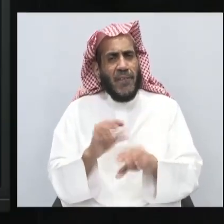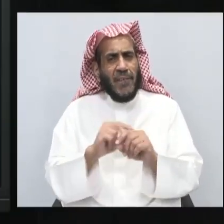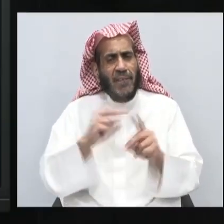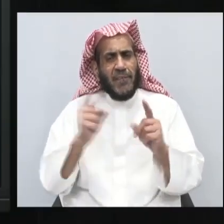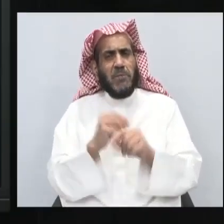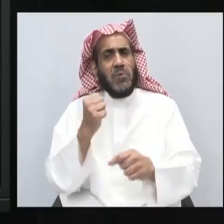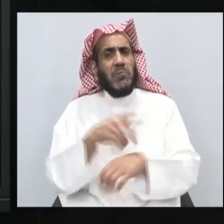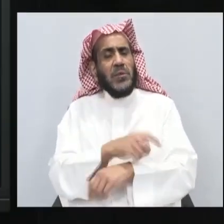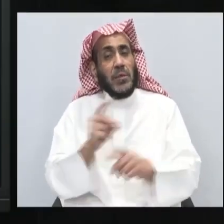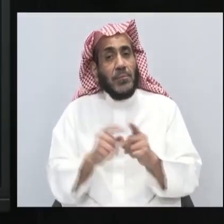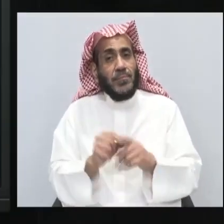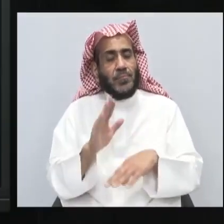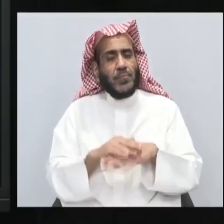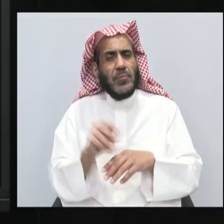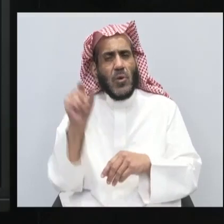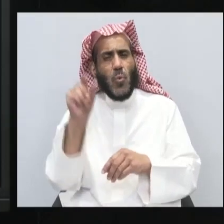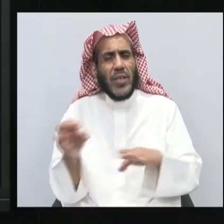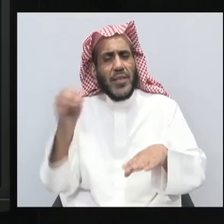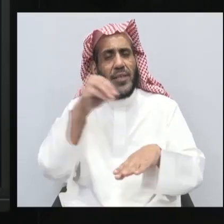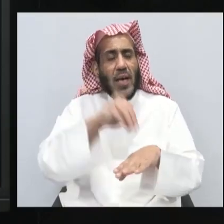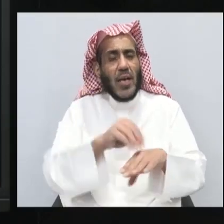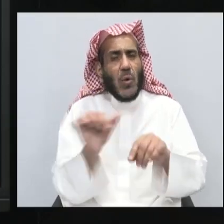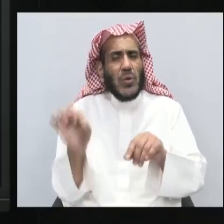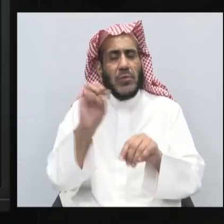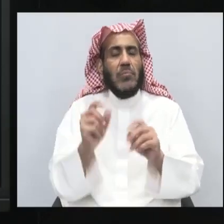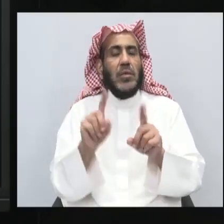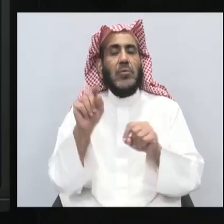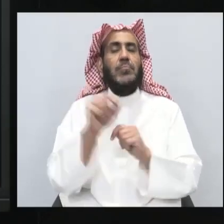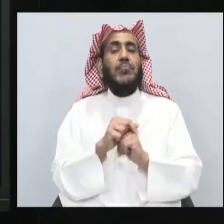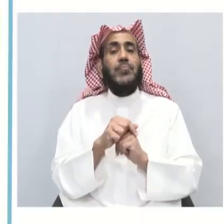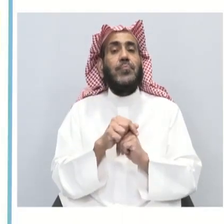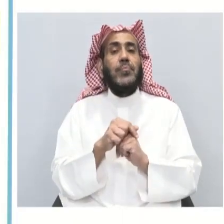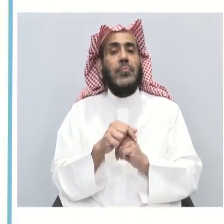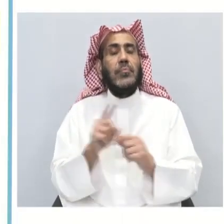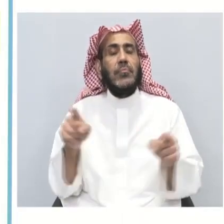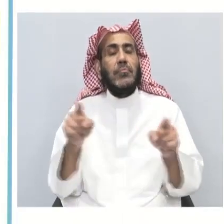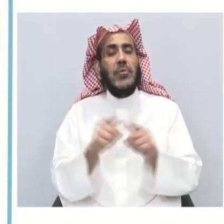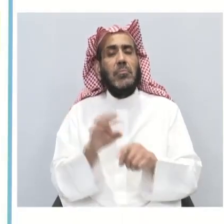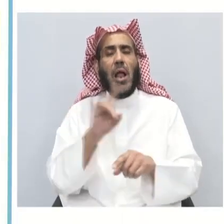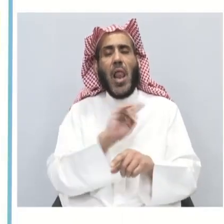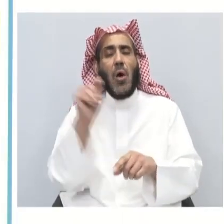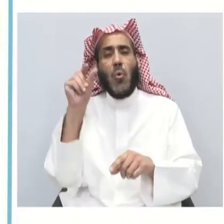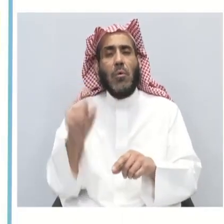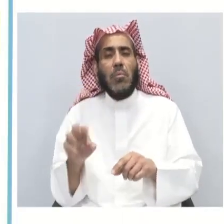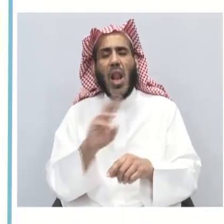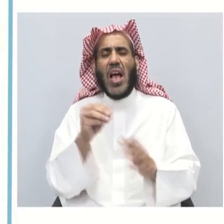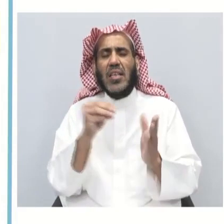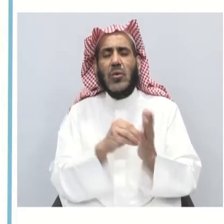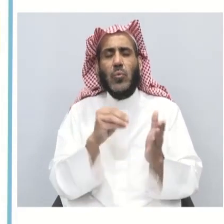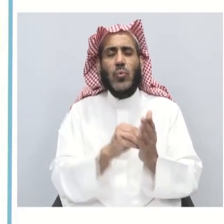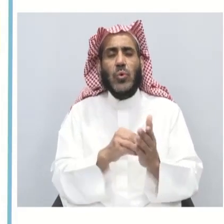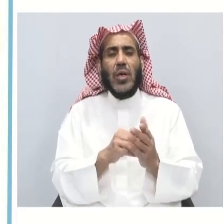يعتمد على أوعية النقل أو أنسجة النقل، أحسنتم. بالنسبة اللاوعائية لا تحتوي